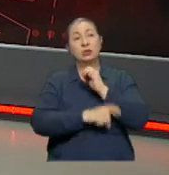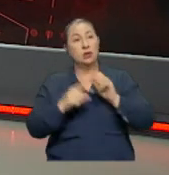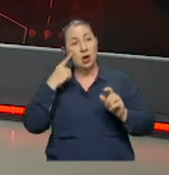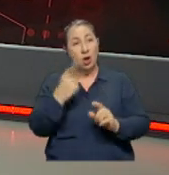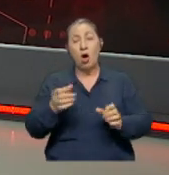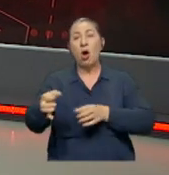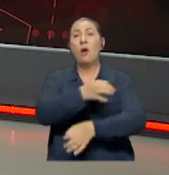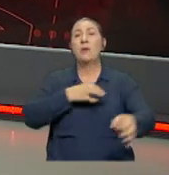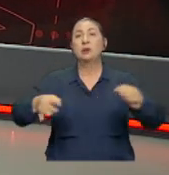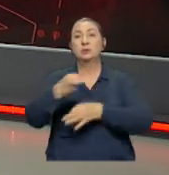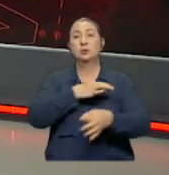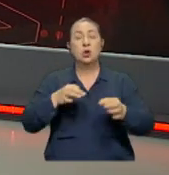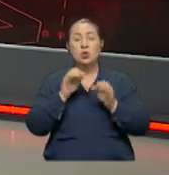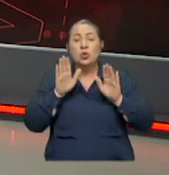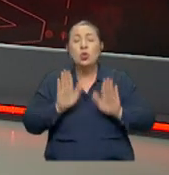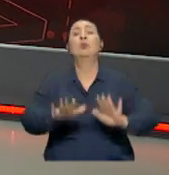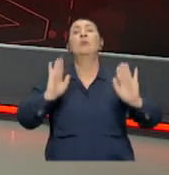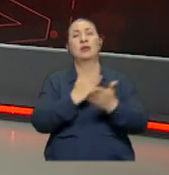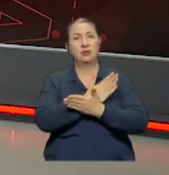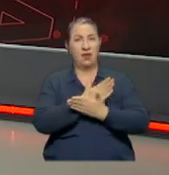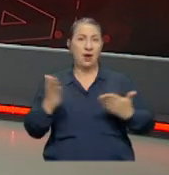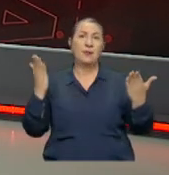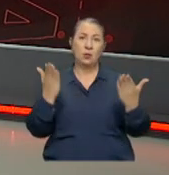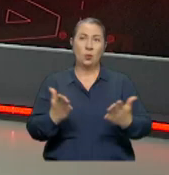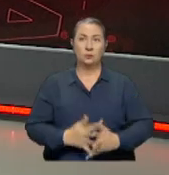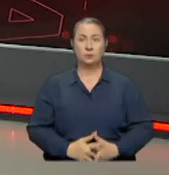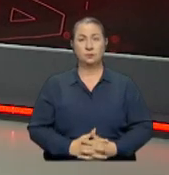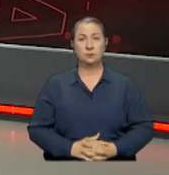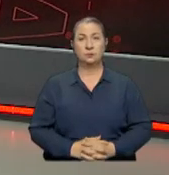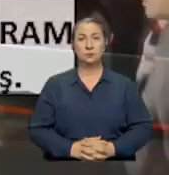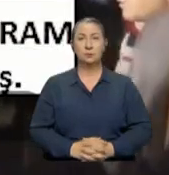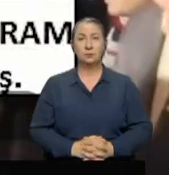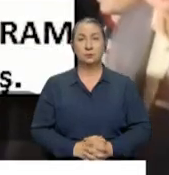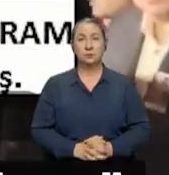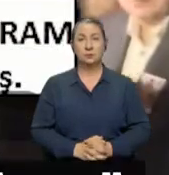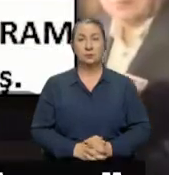yönelik operasyonları ise hız kesmeden sürüyor.